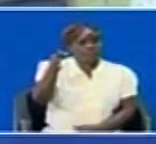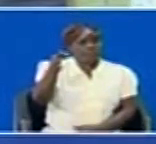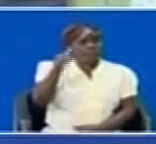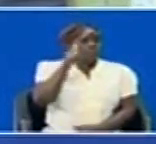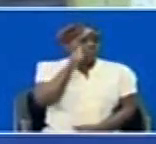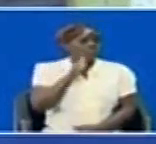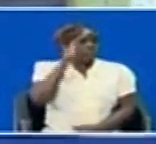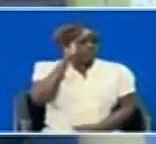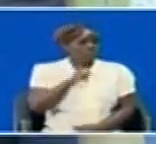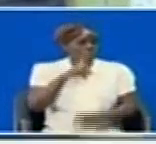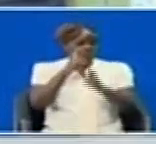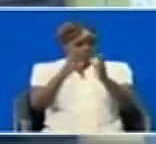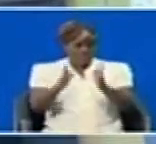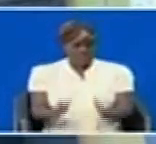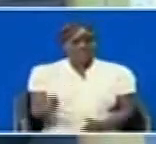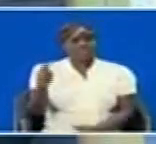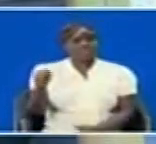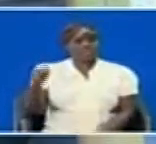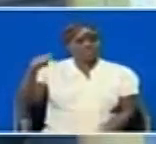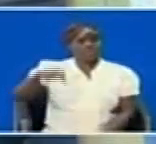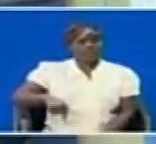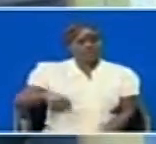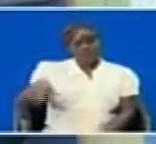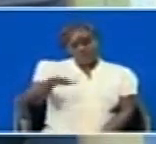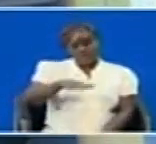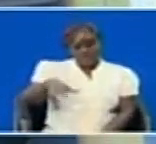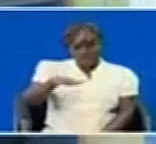Elvis Kosgei, KTN Leo, katika eneo la